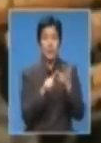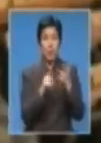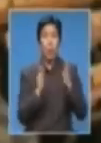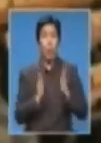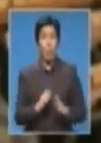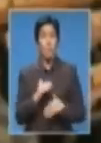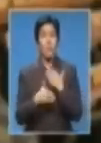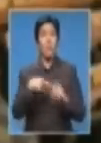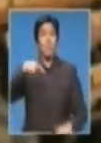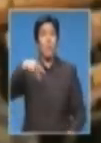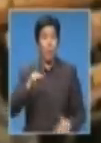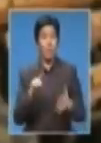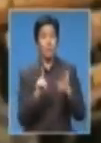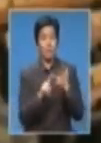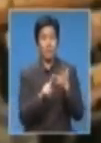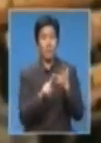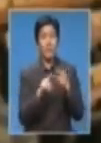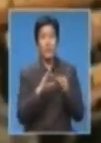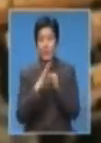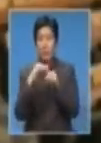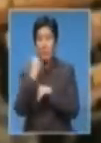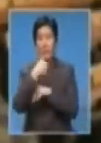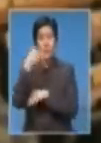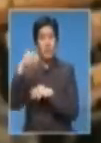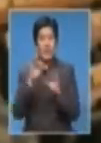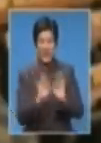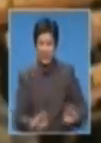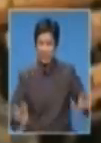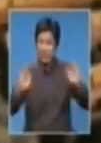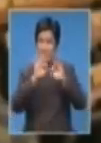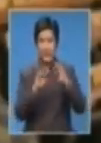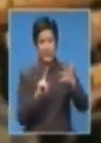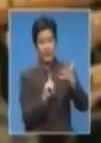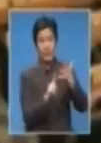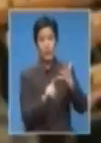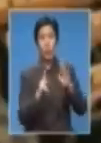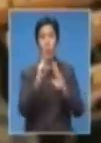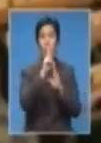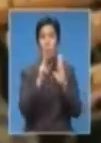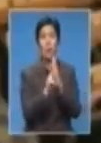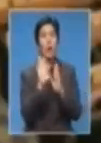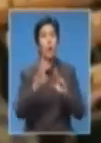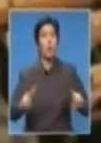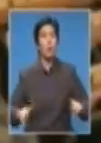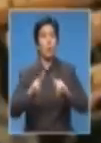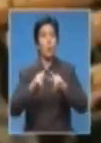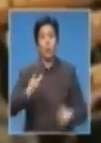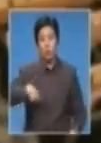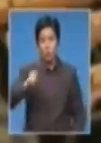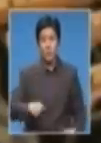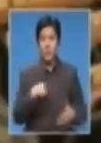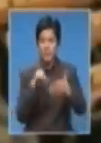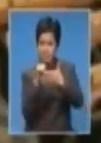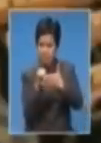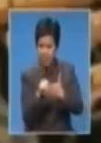ษย์ซึ่งมันมีความติดต่อเชื่อมโยงกับต่างประเทศด้วยและที่สำคัญที่สุดก็คือกลุ่มงานกฎหมายและกระบวนยุติธรรมของกระทรวงยุติธรรมนะครับปรับทุกอย่างนะทั้งระยะ